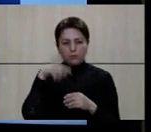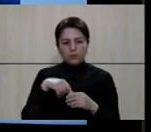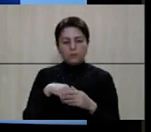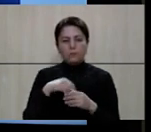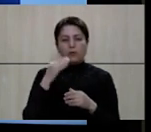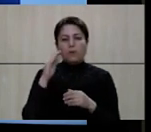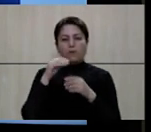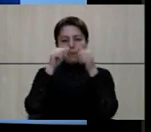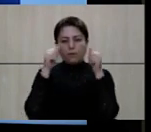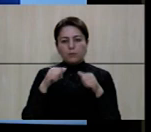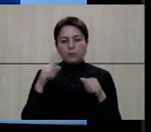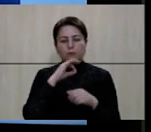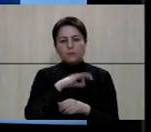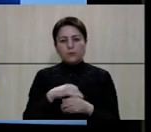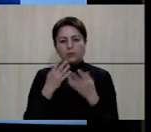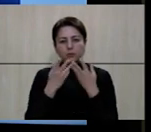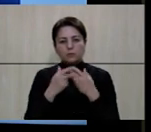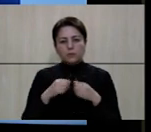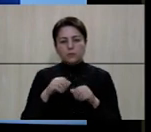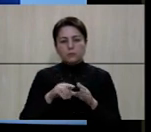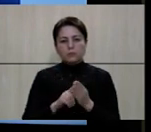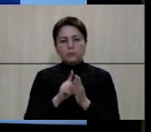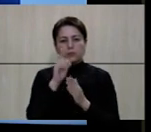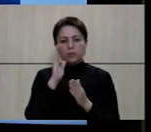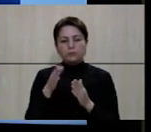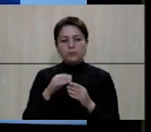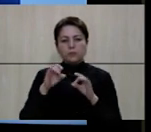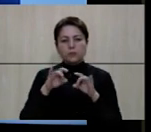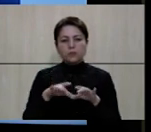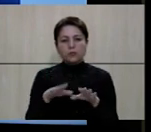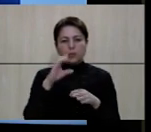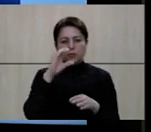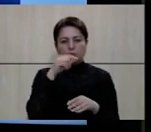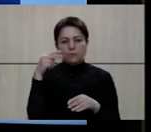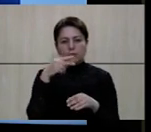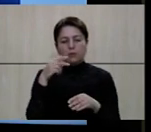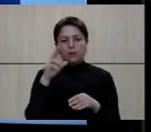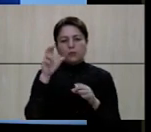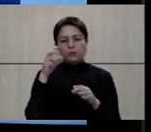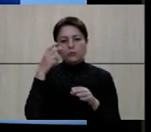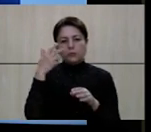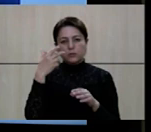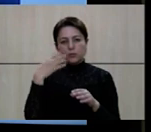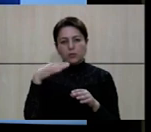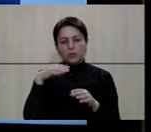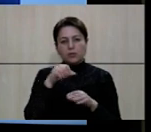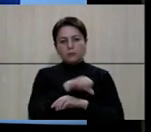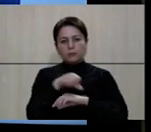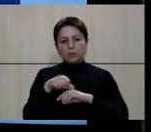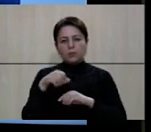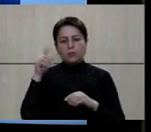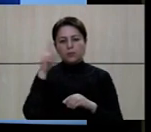formuladan foydalanib biz hisoblashni boshlaymiz. Yechish s barobar 340 metr taqsim